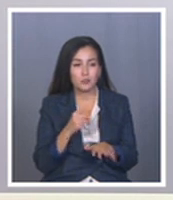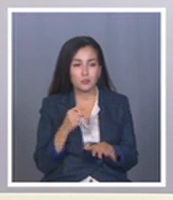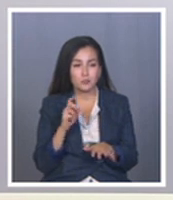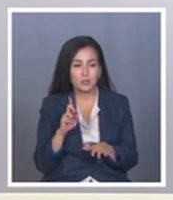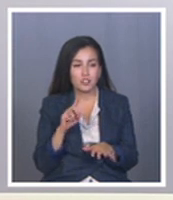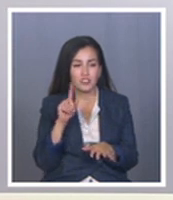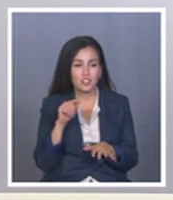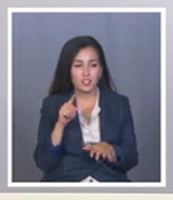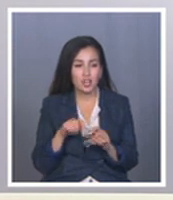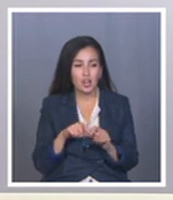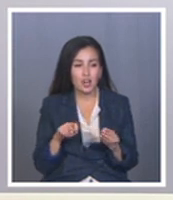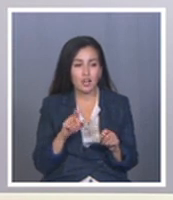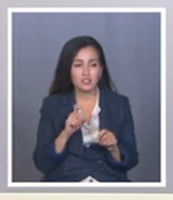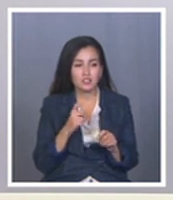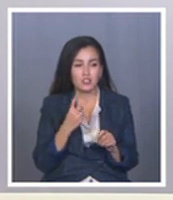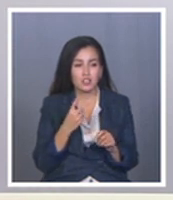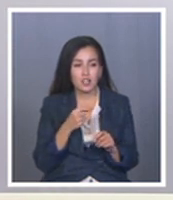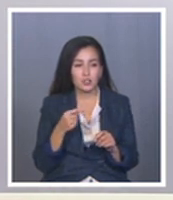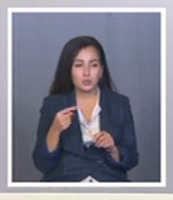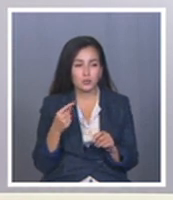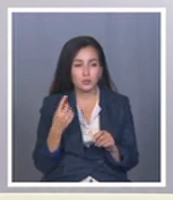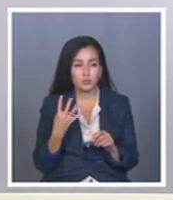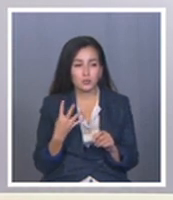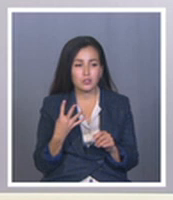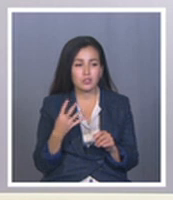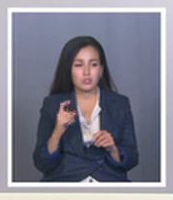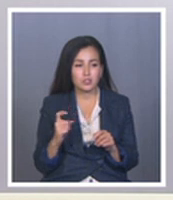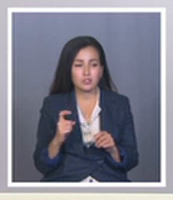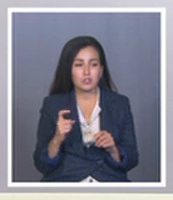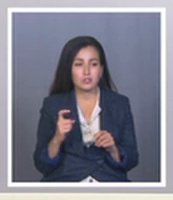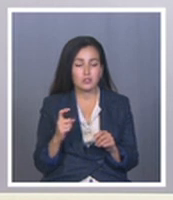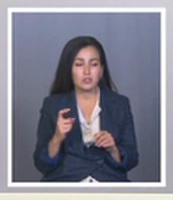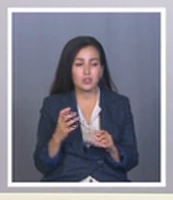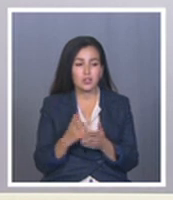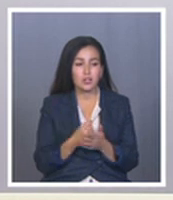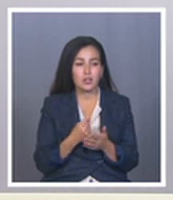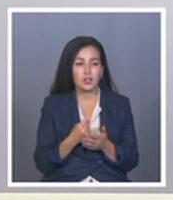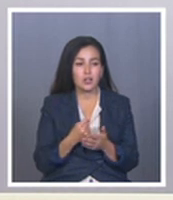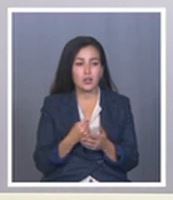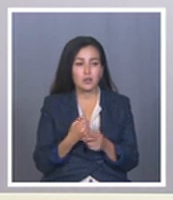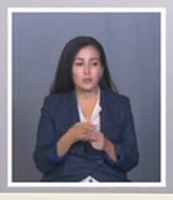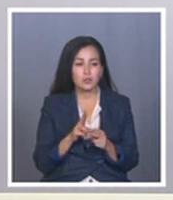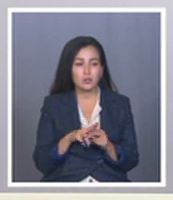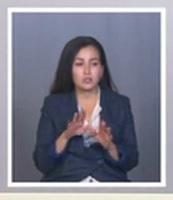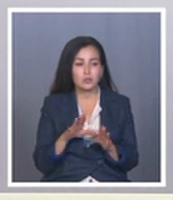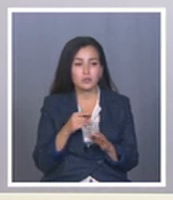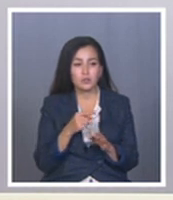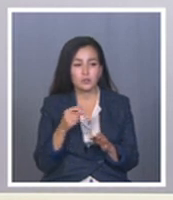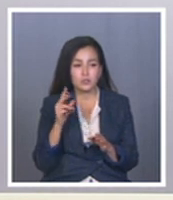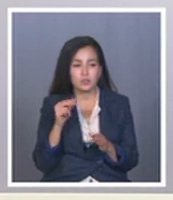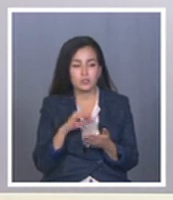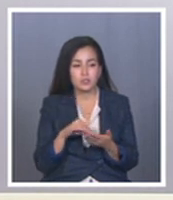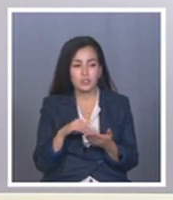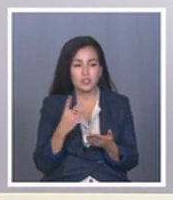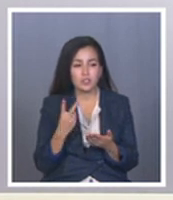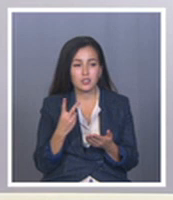ашып өтсеңіз, x квадрат азайтылған 4x қосу 4 шығады. Жақшаны жазбасақ та болады әрине. Мына жерде минус таңбасы қойылды, 2 көбейтілген